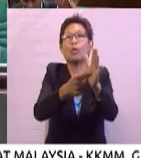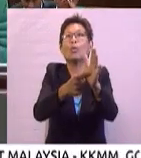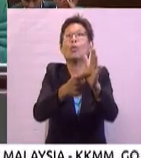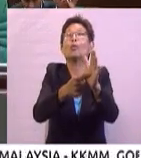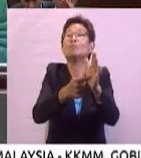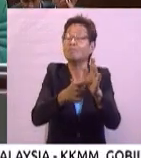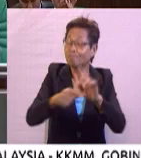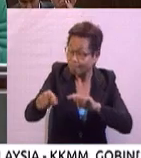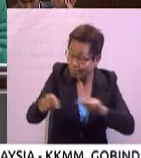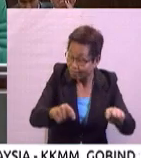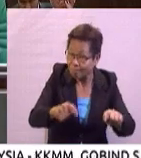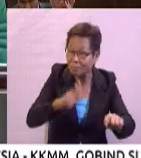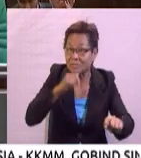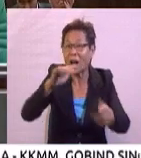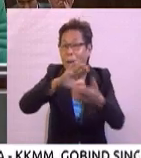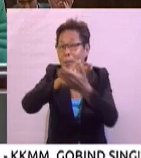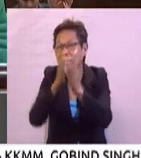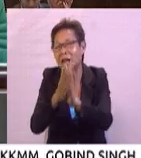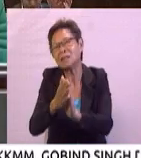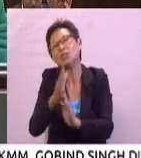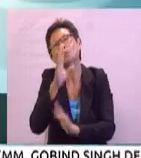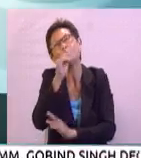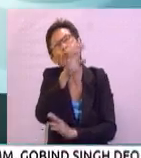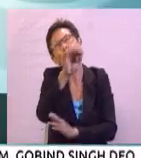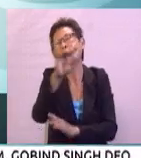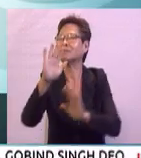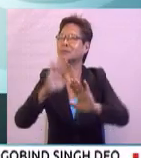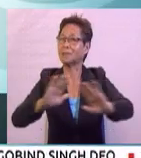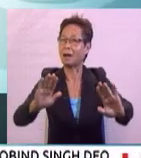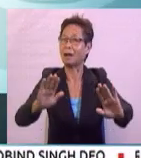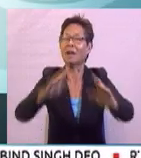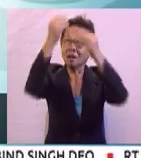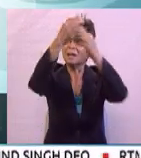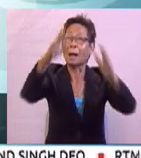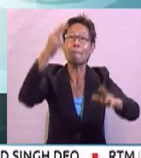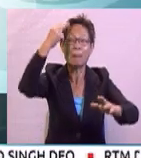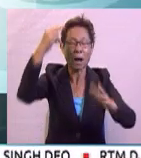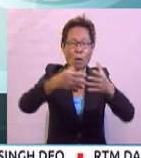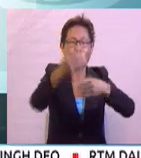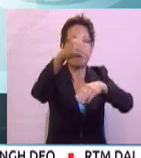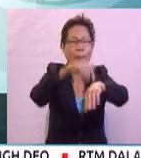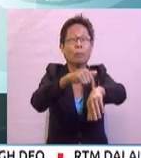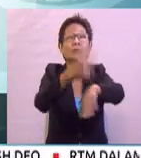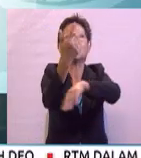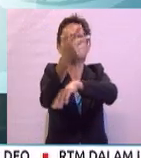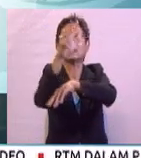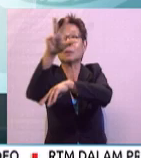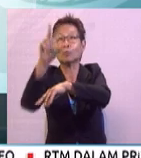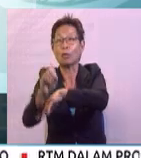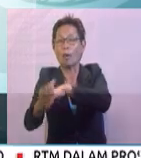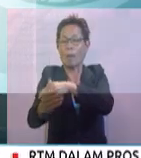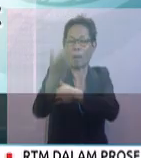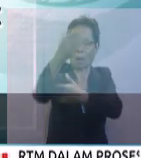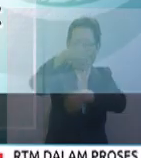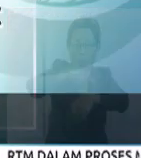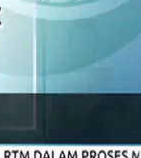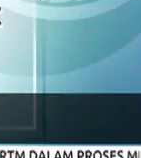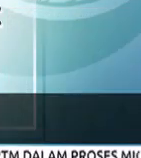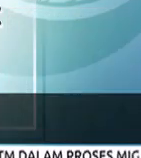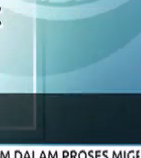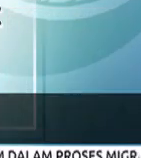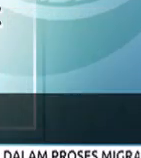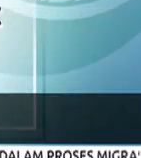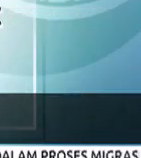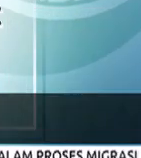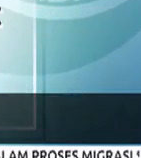tindakan agar ia tidak menjadi sekadar omong kosong. Deklarasi Mekah yang dikeluarkan pada pukul 3.30 minit pagi waktu tempatan